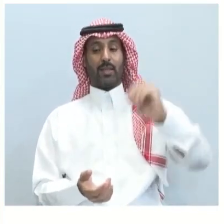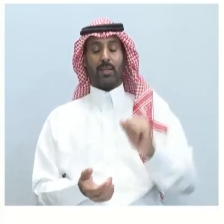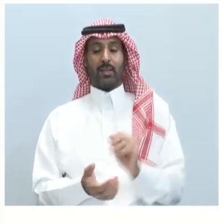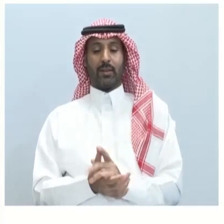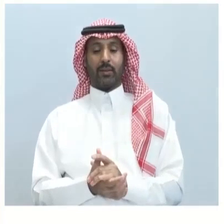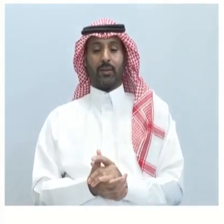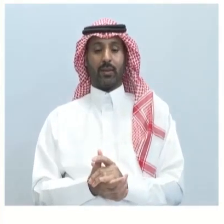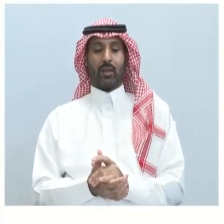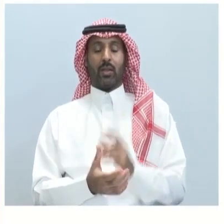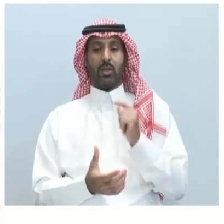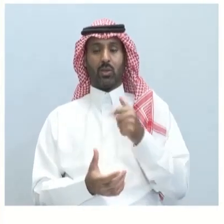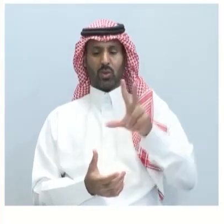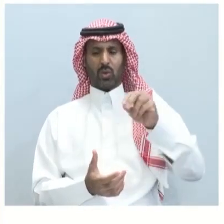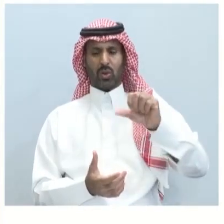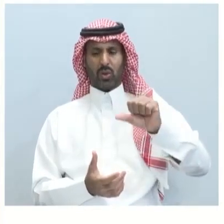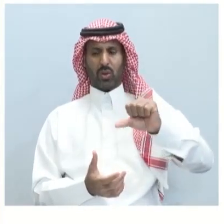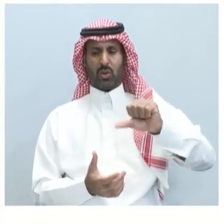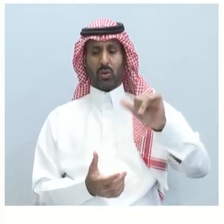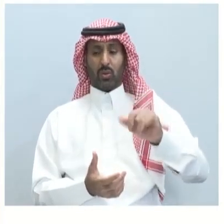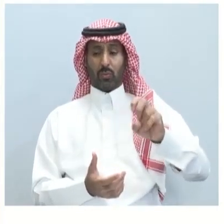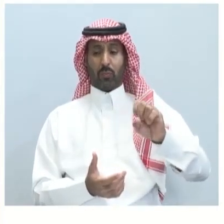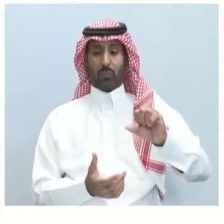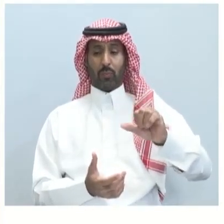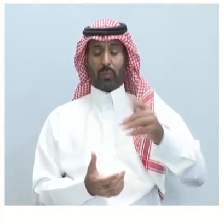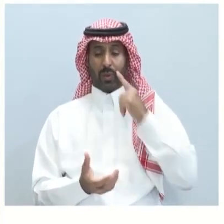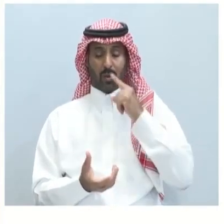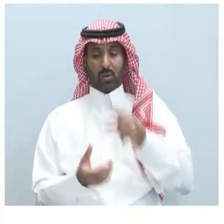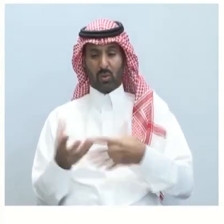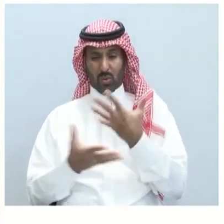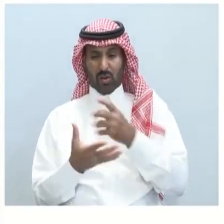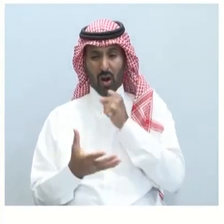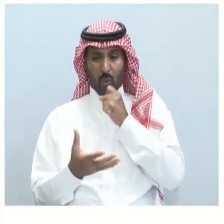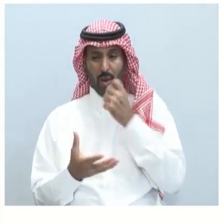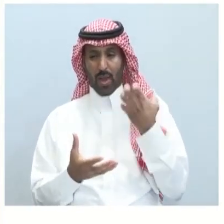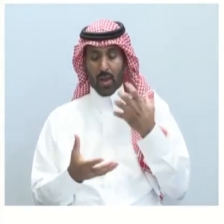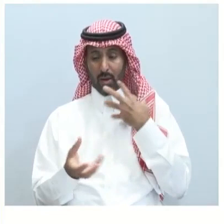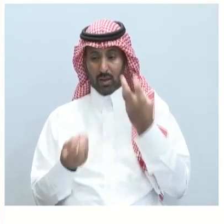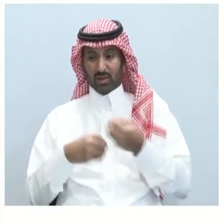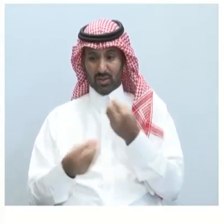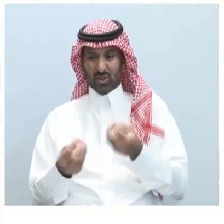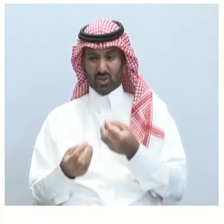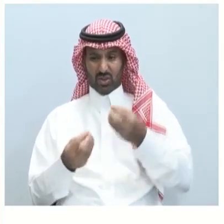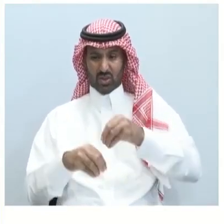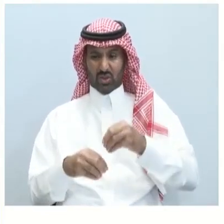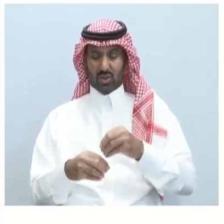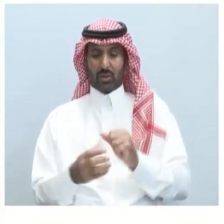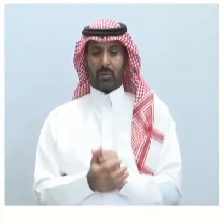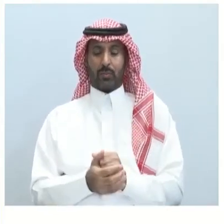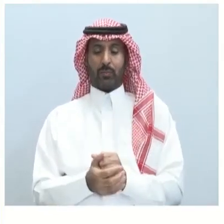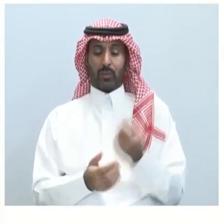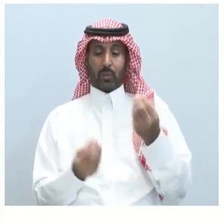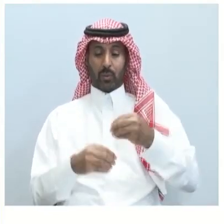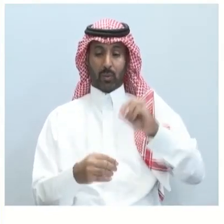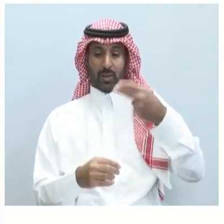انه هو قاعده قويه بالتالي ما الذي سوف يحدث للتفاعل يعني يقول انه الزياده من ايونات الهيدروجين الهيدروكسيد